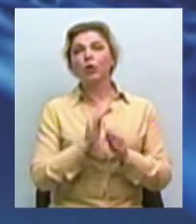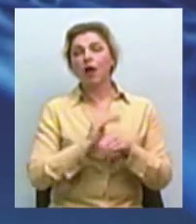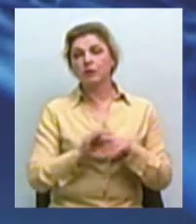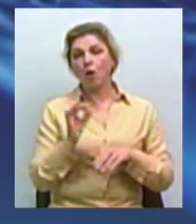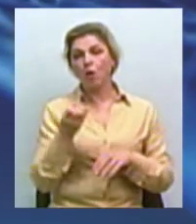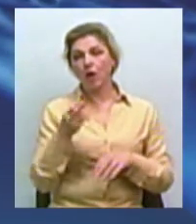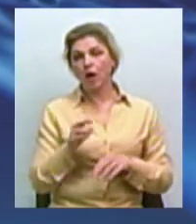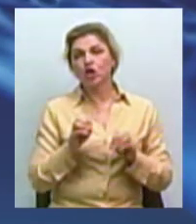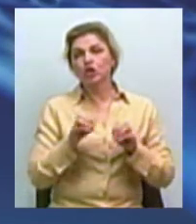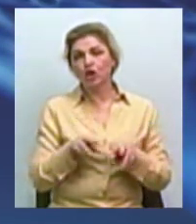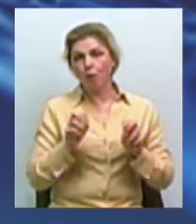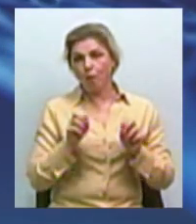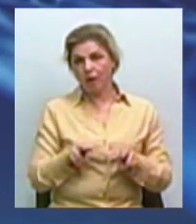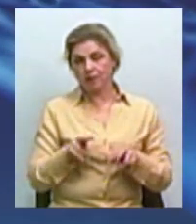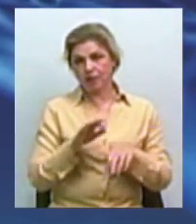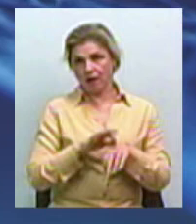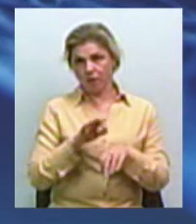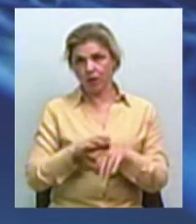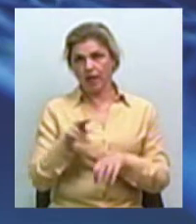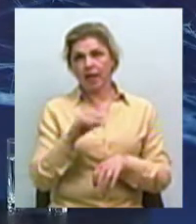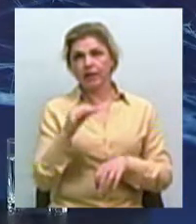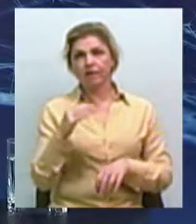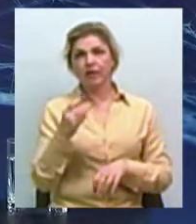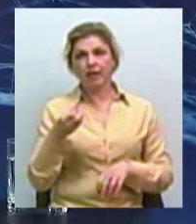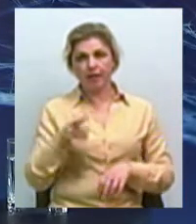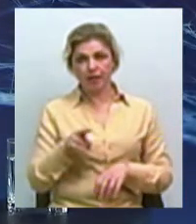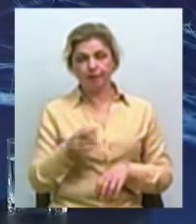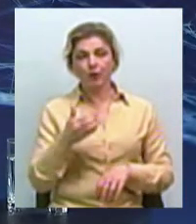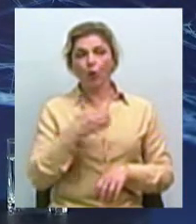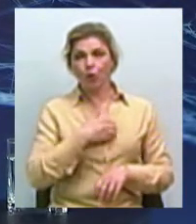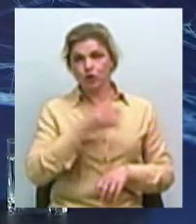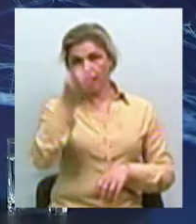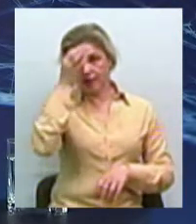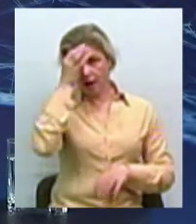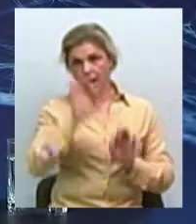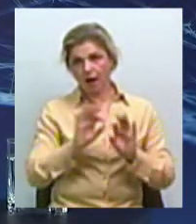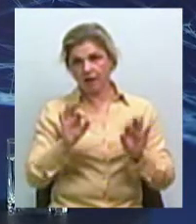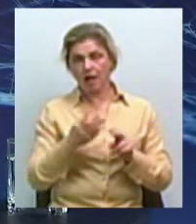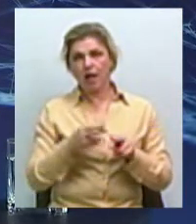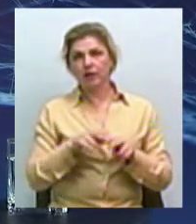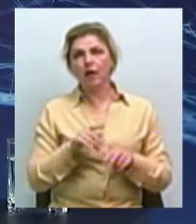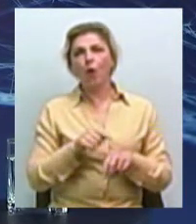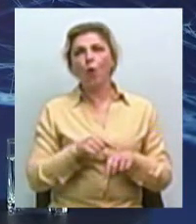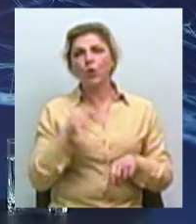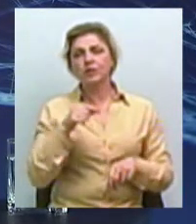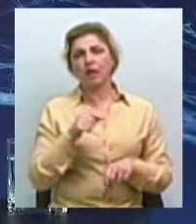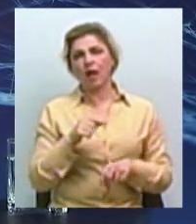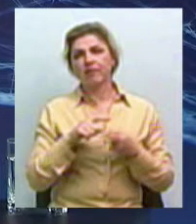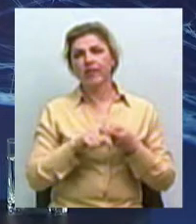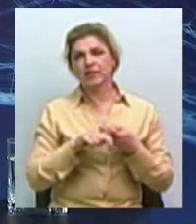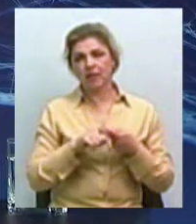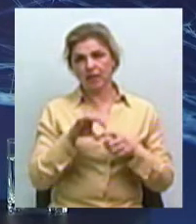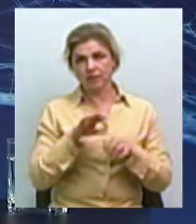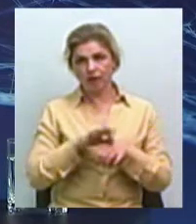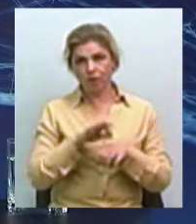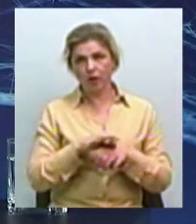чим небезпечне захворювання на дифтерію? Я хочу вам всім нагадати, що дифтерія – це гостре інфекційне захворювання. Тому